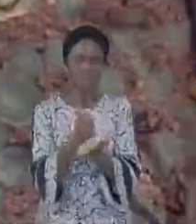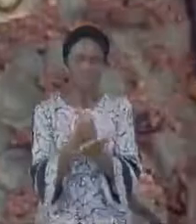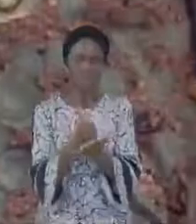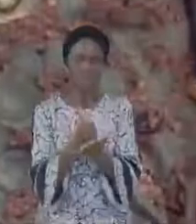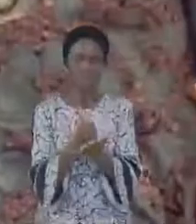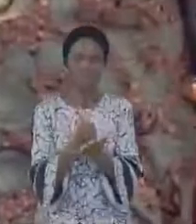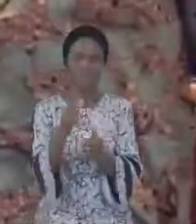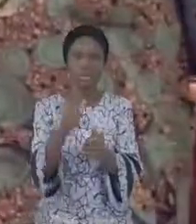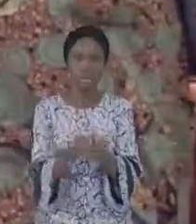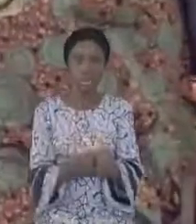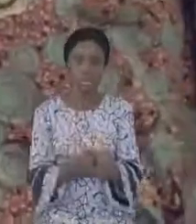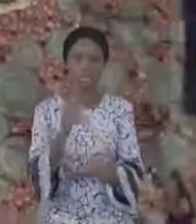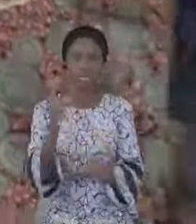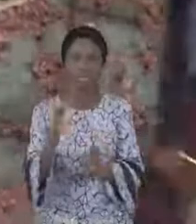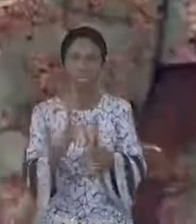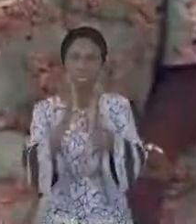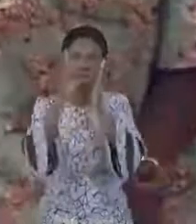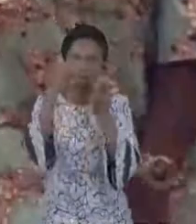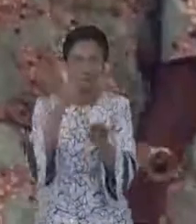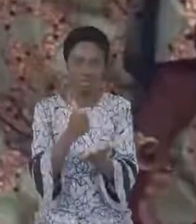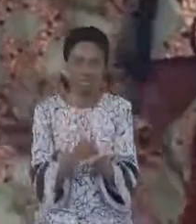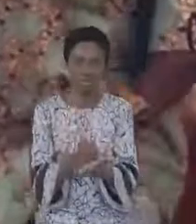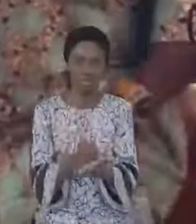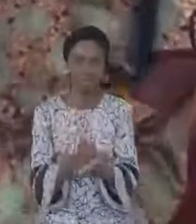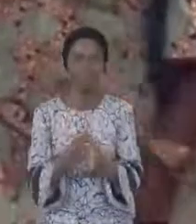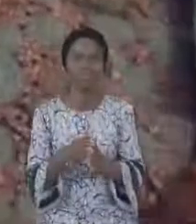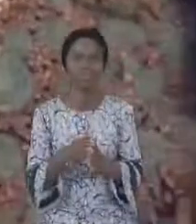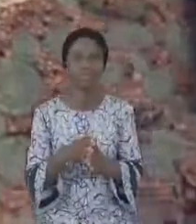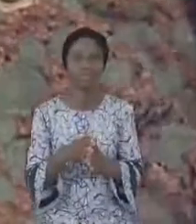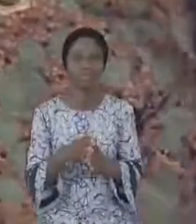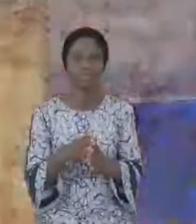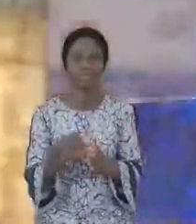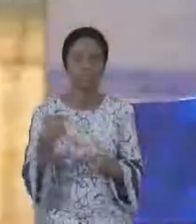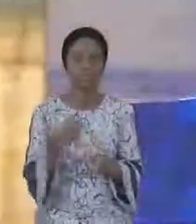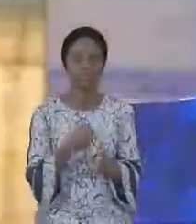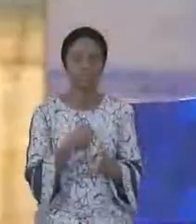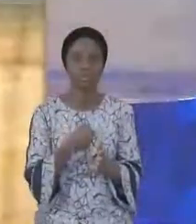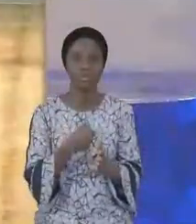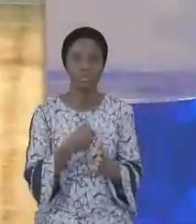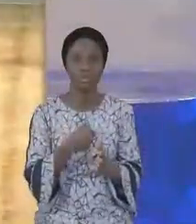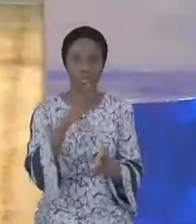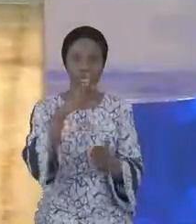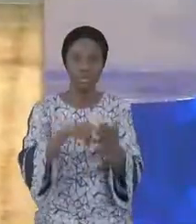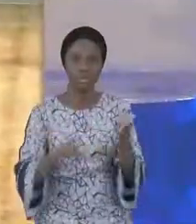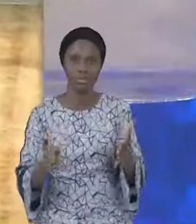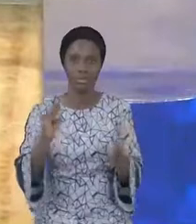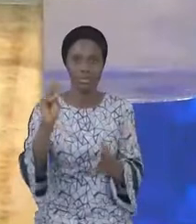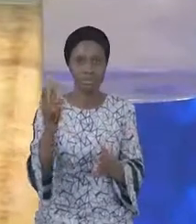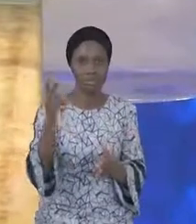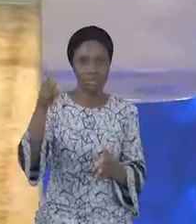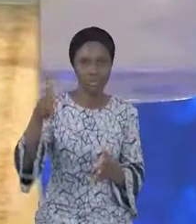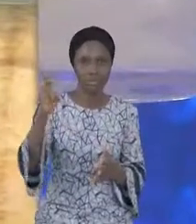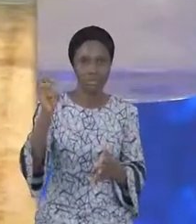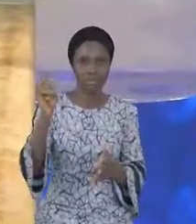prions et que tout le monde crie Amen. Nous allons à 2